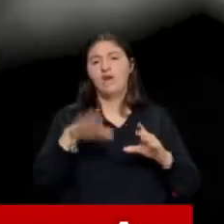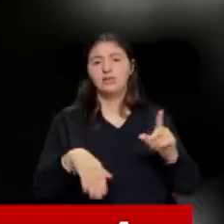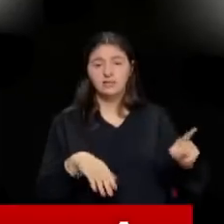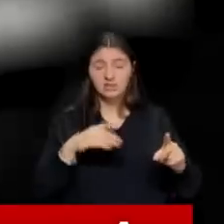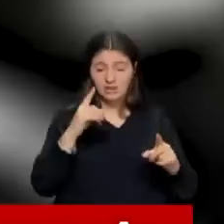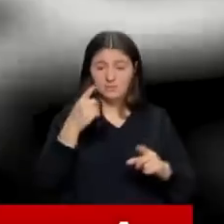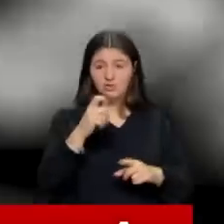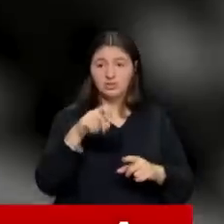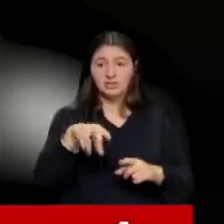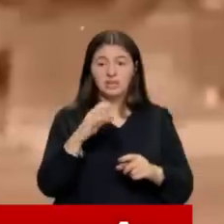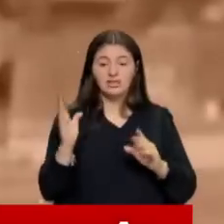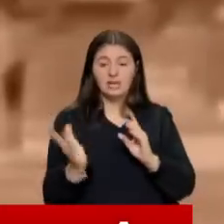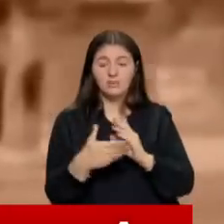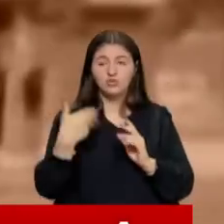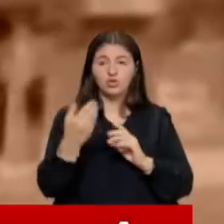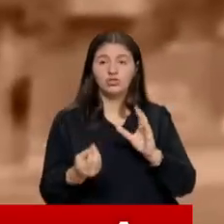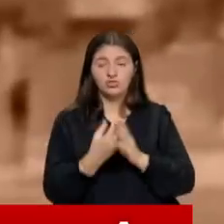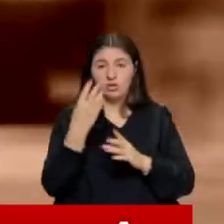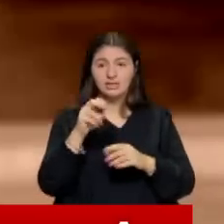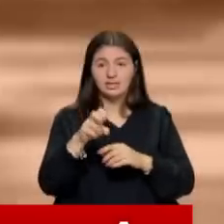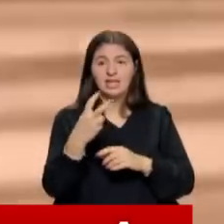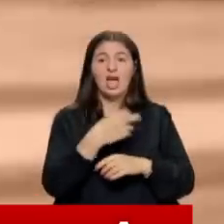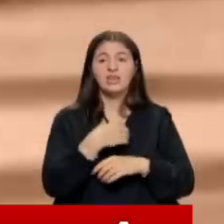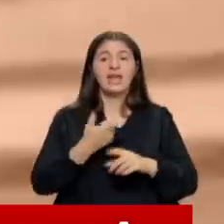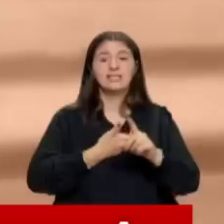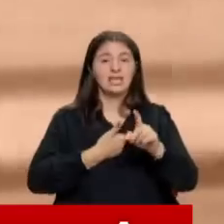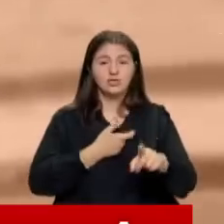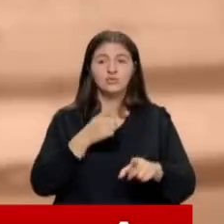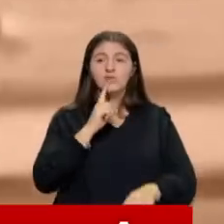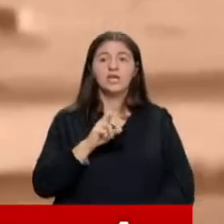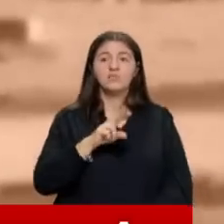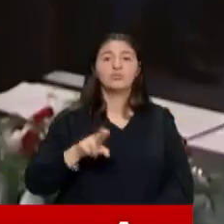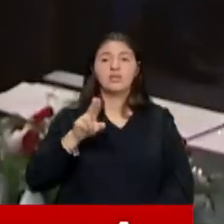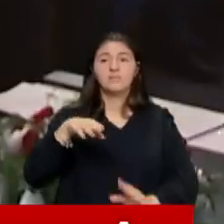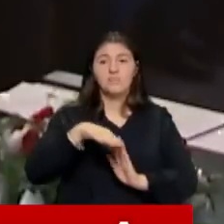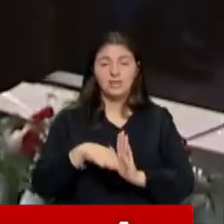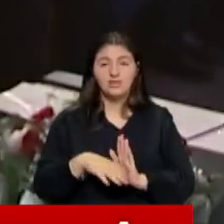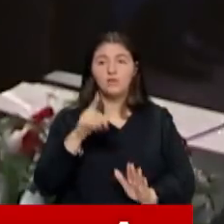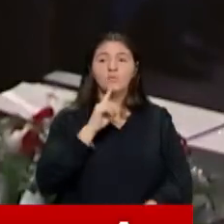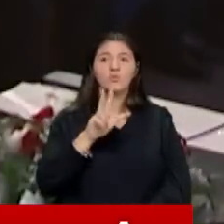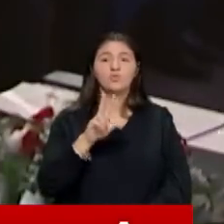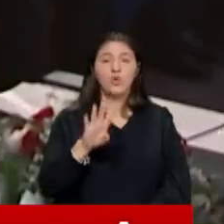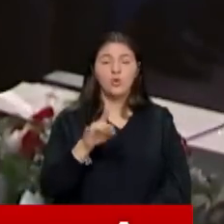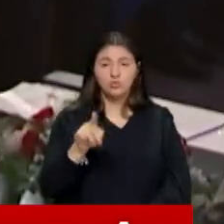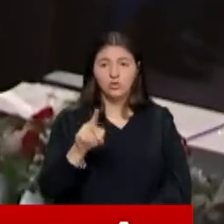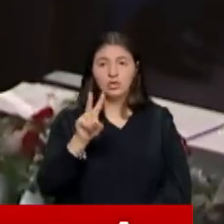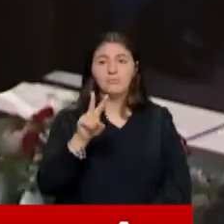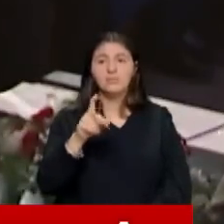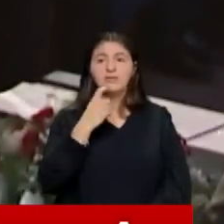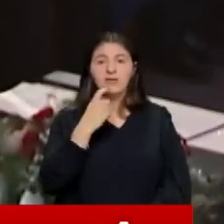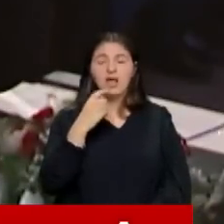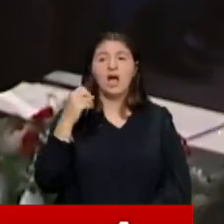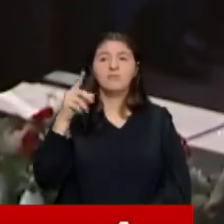1980 darbesinden sonra hayata geçen 82 anayasasının 177 maddesinden 134'ü 21